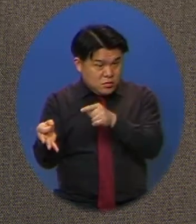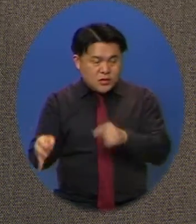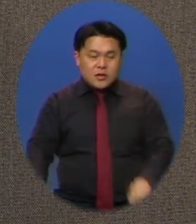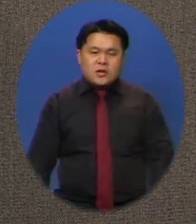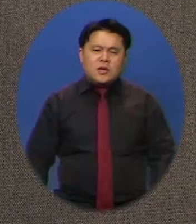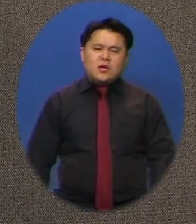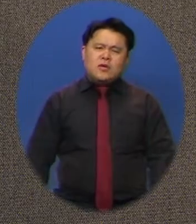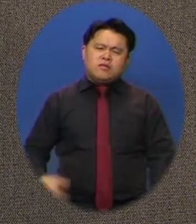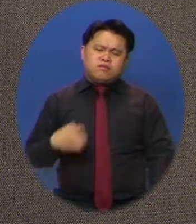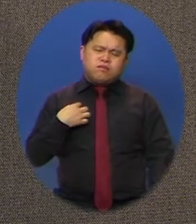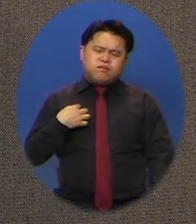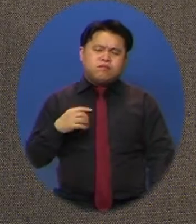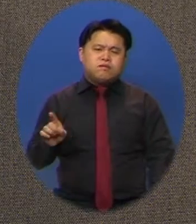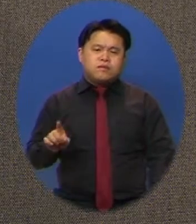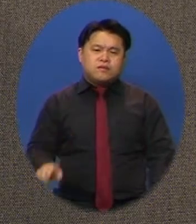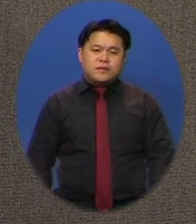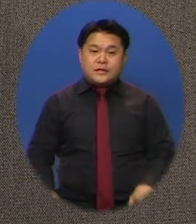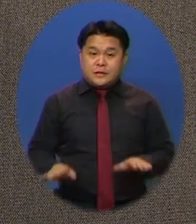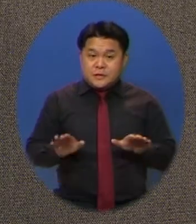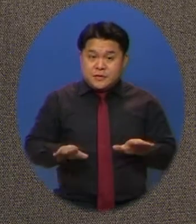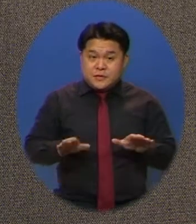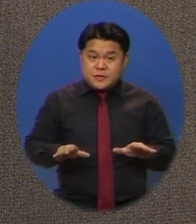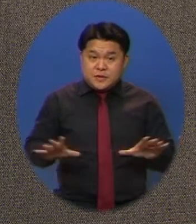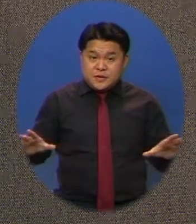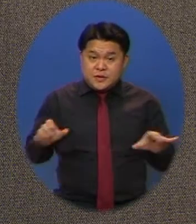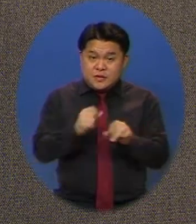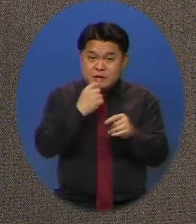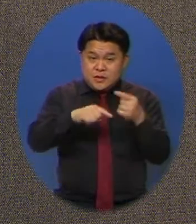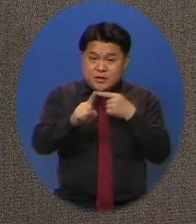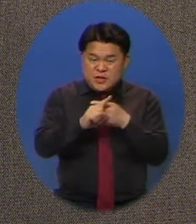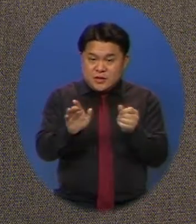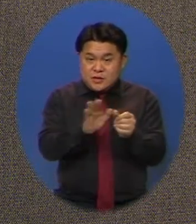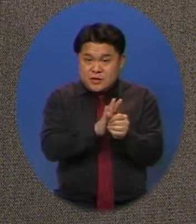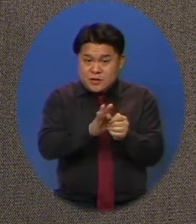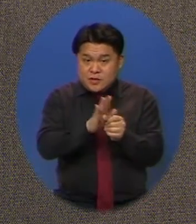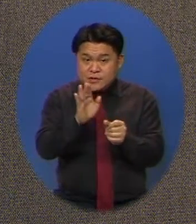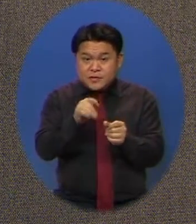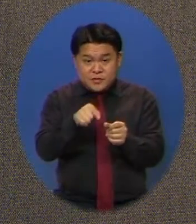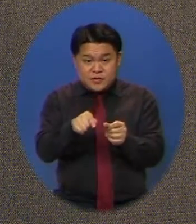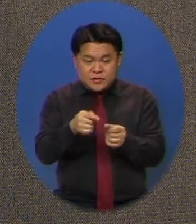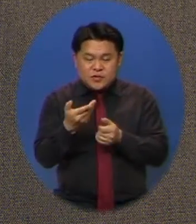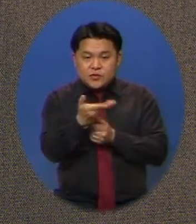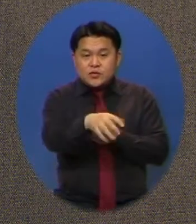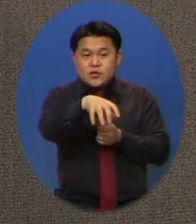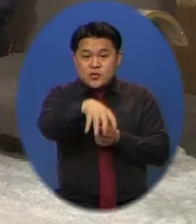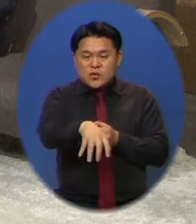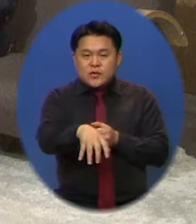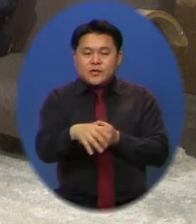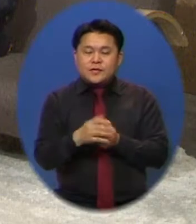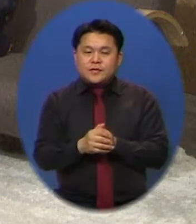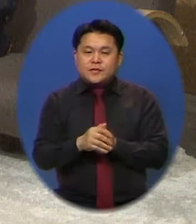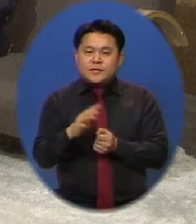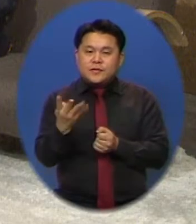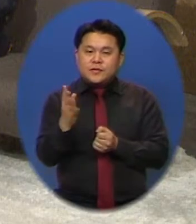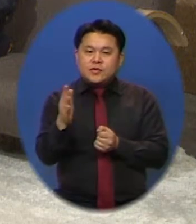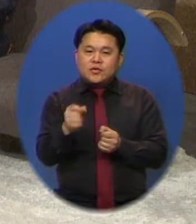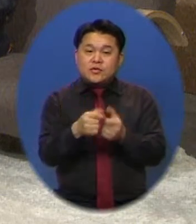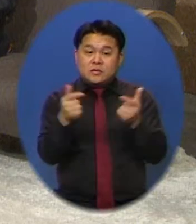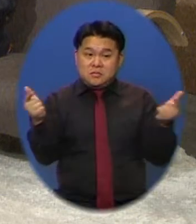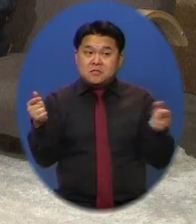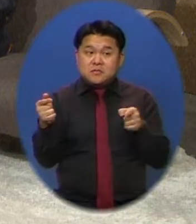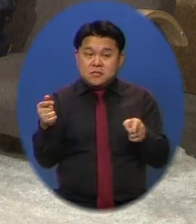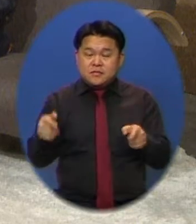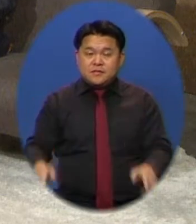지불을 하고 있는데 예, 금년에 예, 포괄 간호 간병 서비스를 제공하는 기관을 약 400개